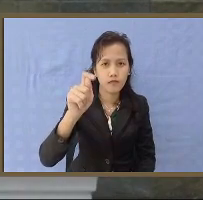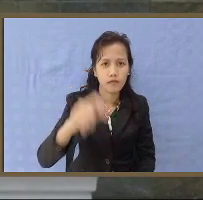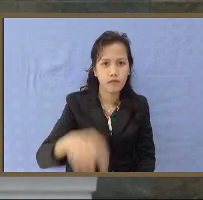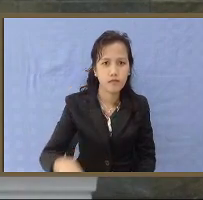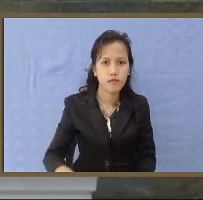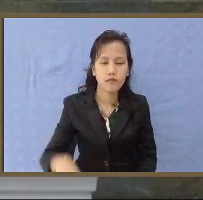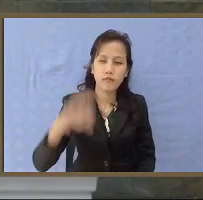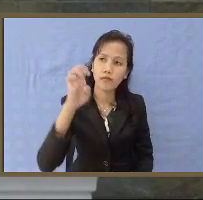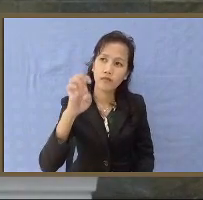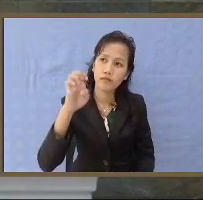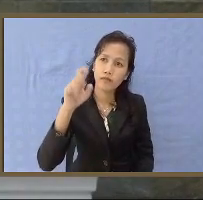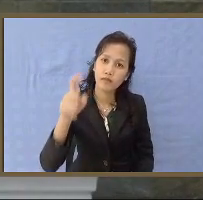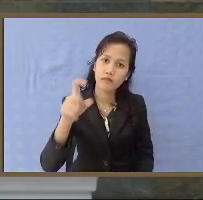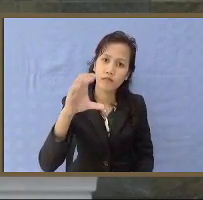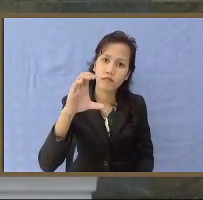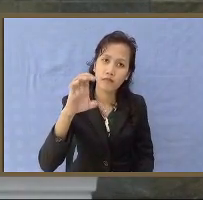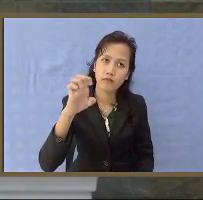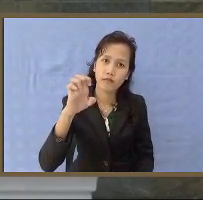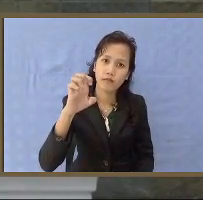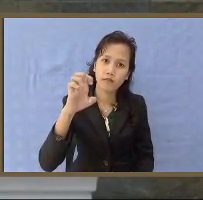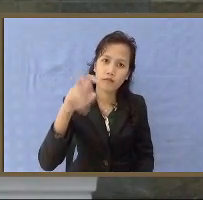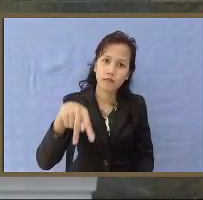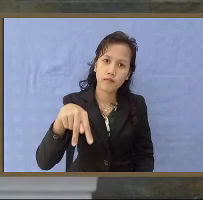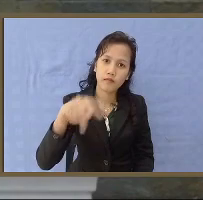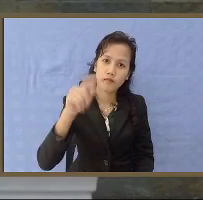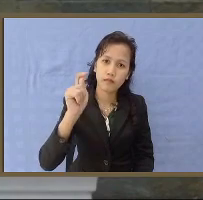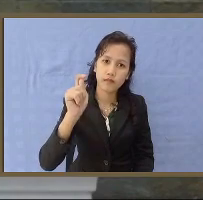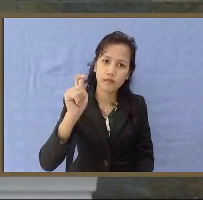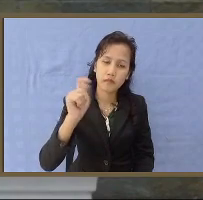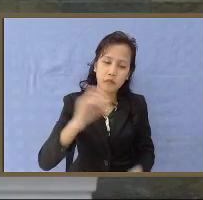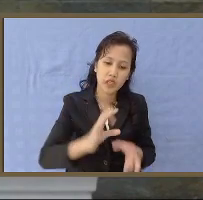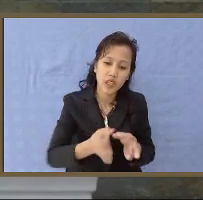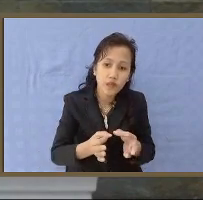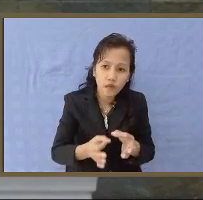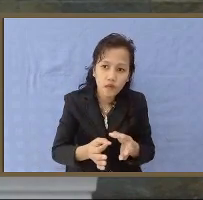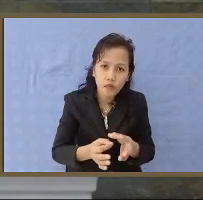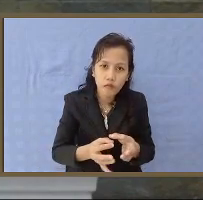ko to. Walang mangyayari sa pamilya ko.